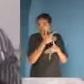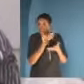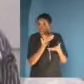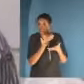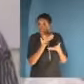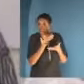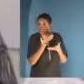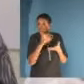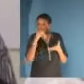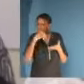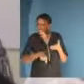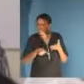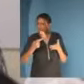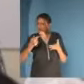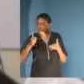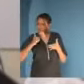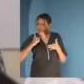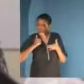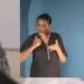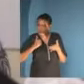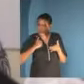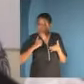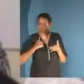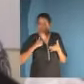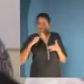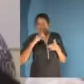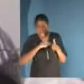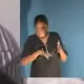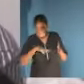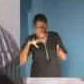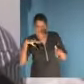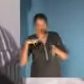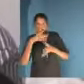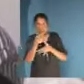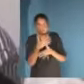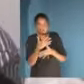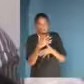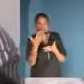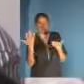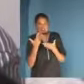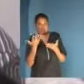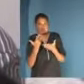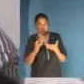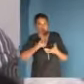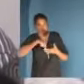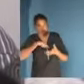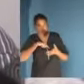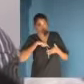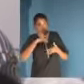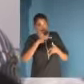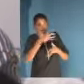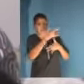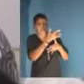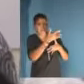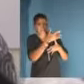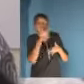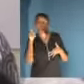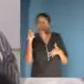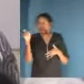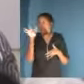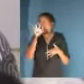faut que nous-mêmes, déjà, la fierté d'être martiniquais, c'est de dire nous sommes Martinique, et eux, ils sont